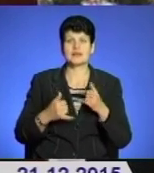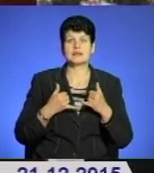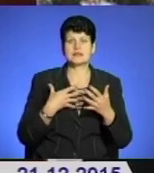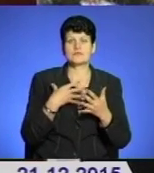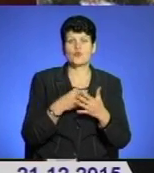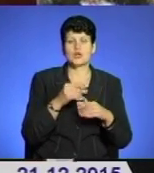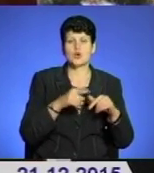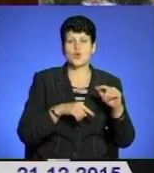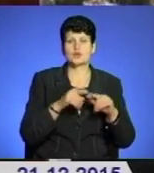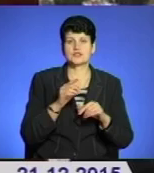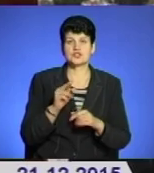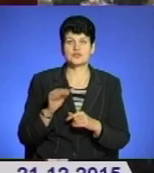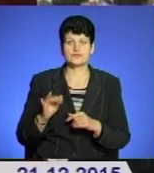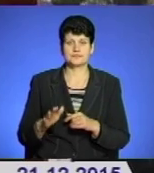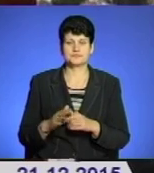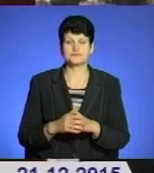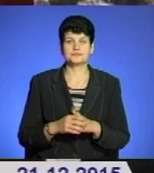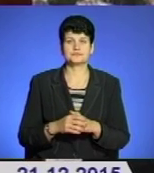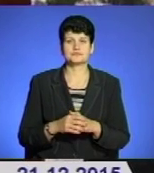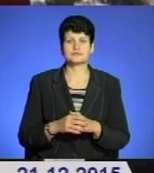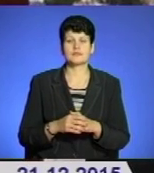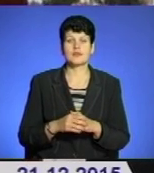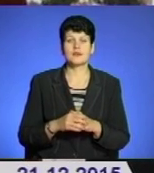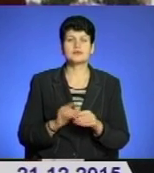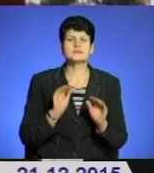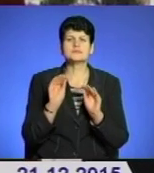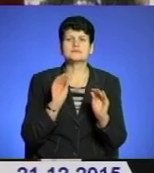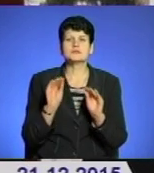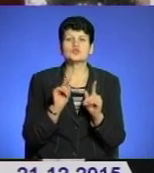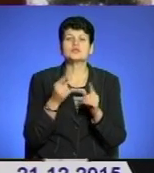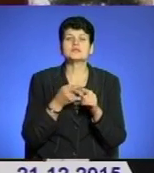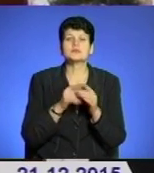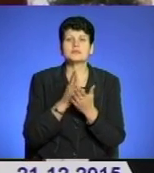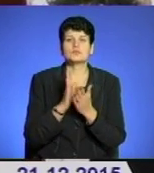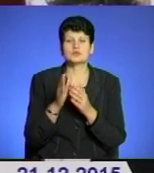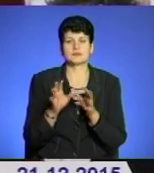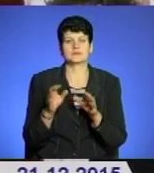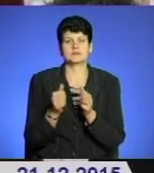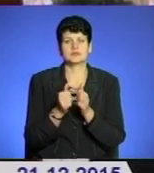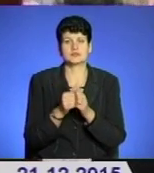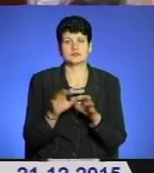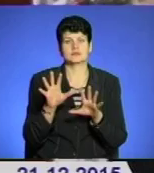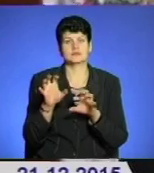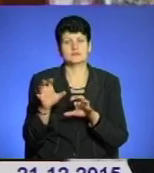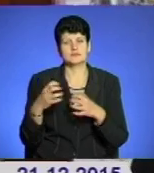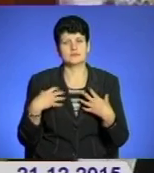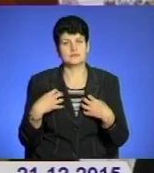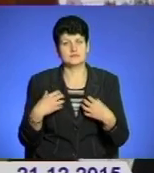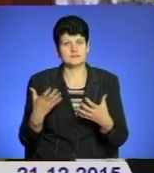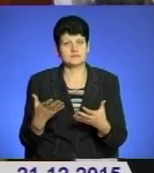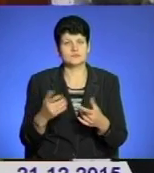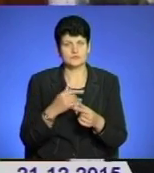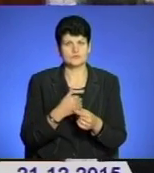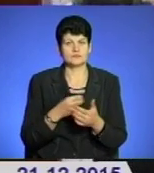своїх родичів. Елементи декору – це що має бути? Наближається рік мавпи. Чи не бажаєте щось купити з такою